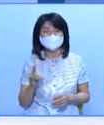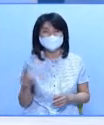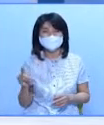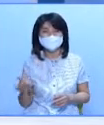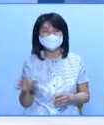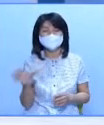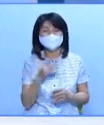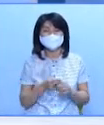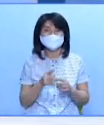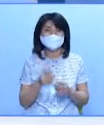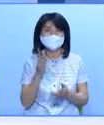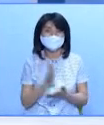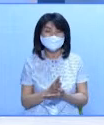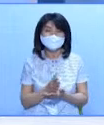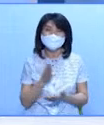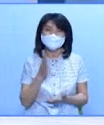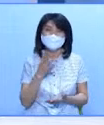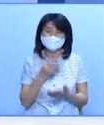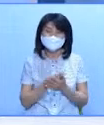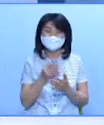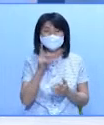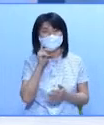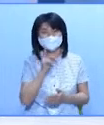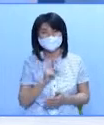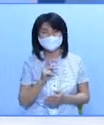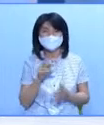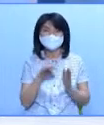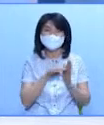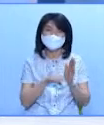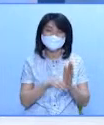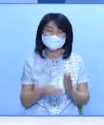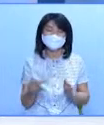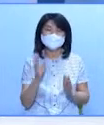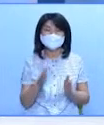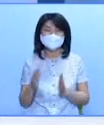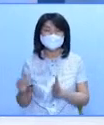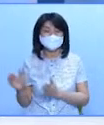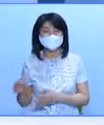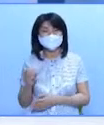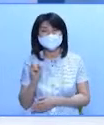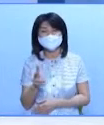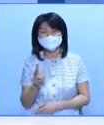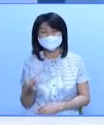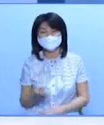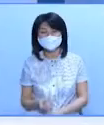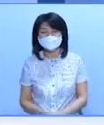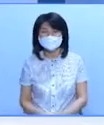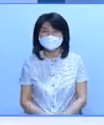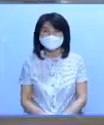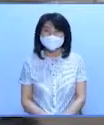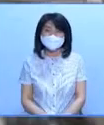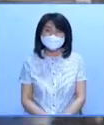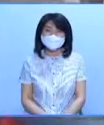да қойылатын тиісті талаптар бар. Барлығы карантин режимдерін қатаң сақтауы тиіс. Толығырақ әрпесін тарқатады.